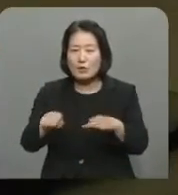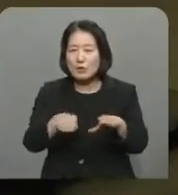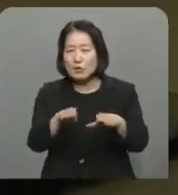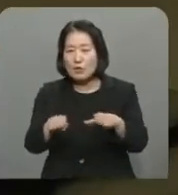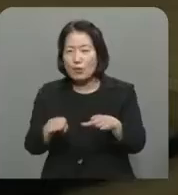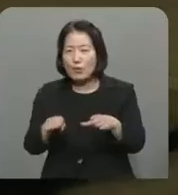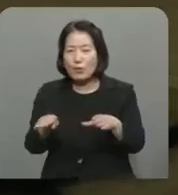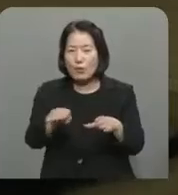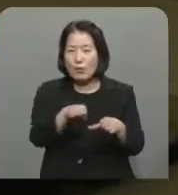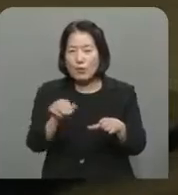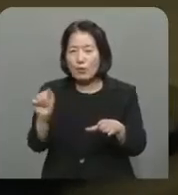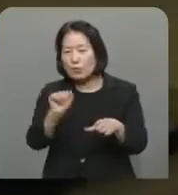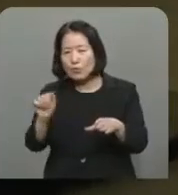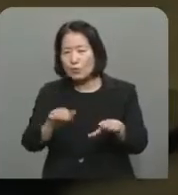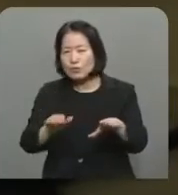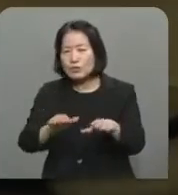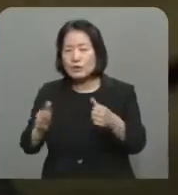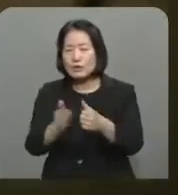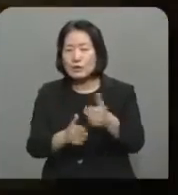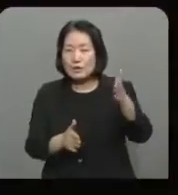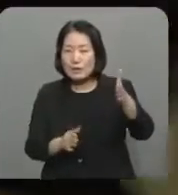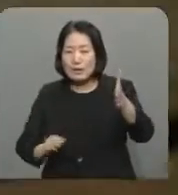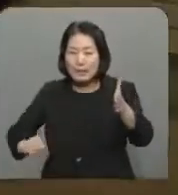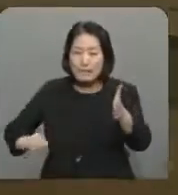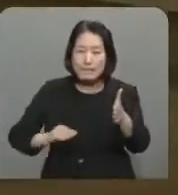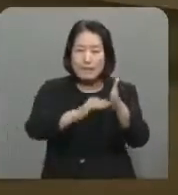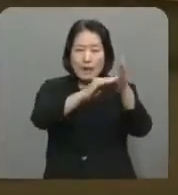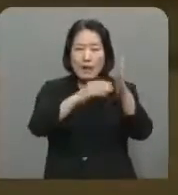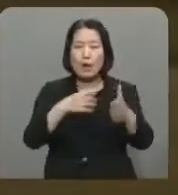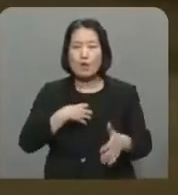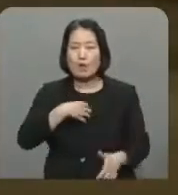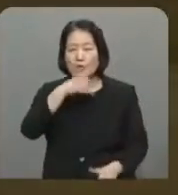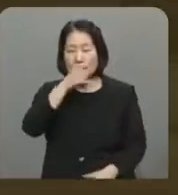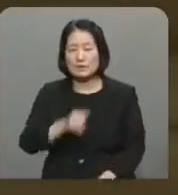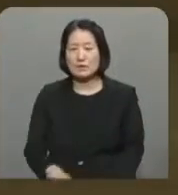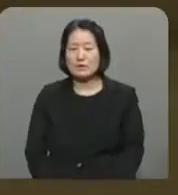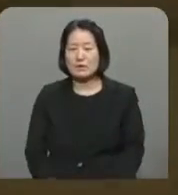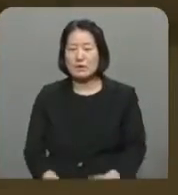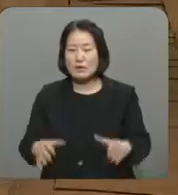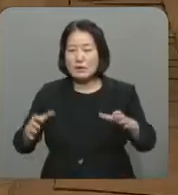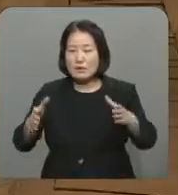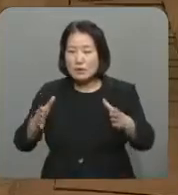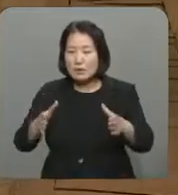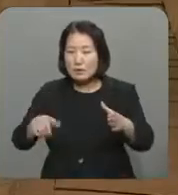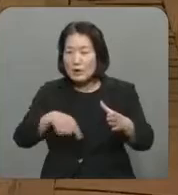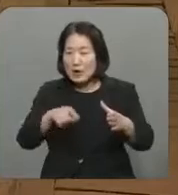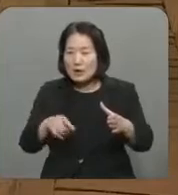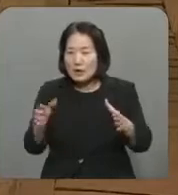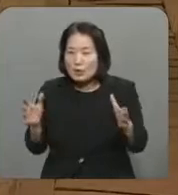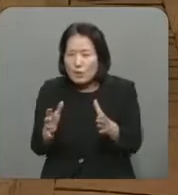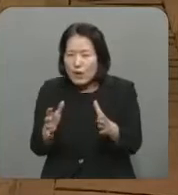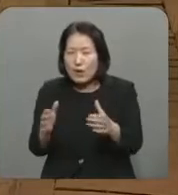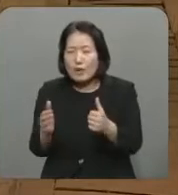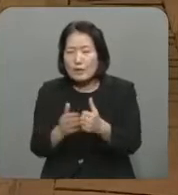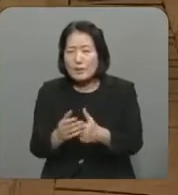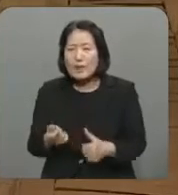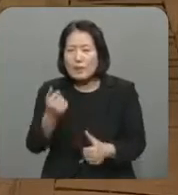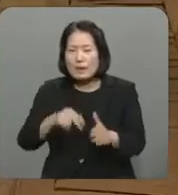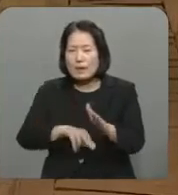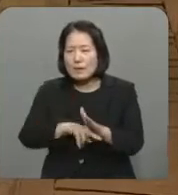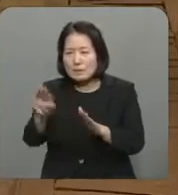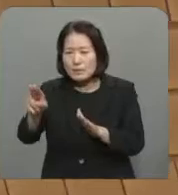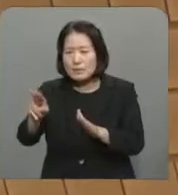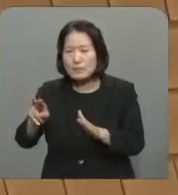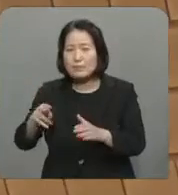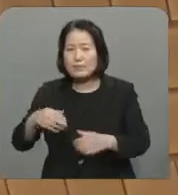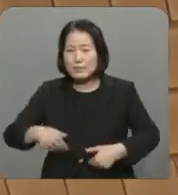유지하기 어렵고 자체 터널 벽과 에 충분 위험이 또 터너 라는 열공 많이 로 봐서 4 오실 신속한 대피가 필수